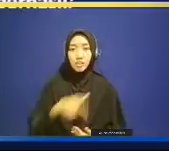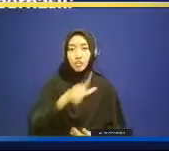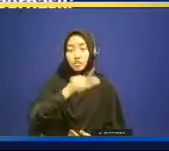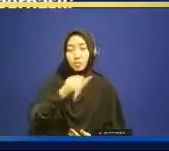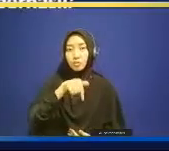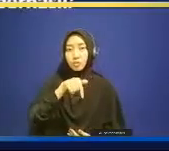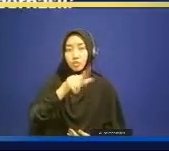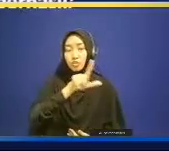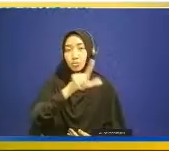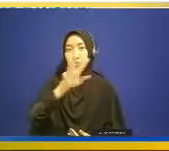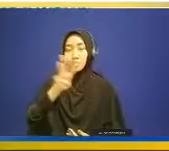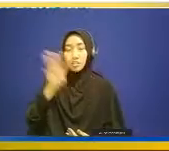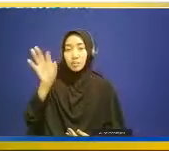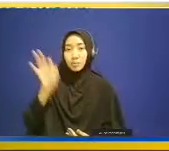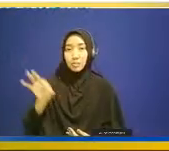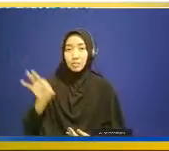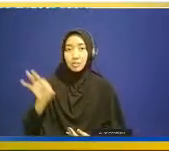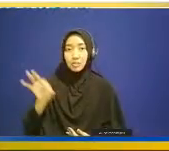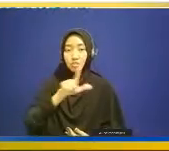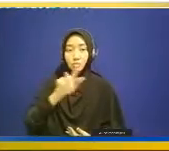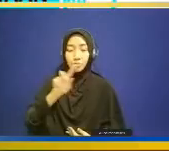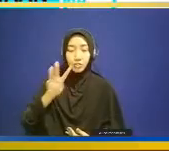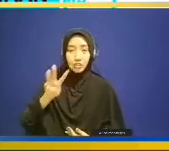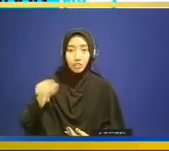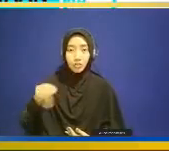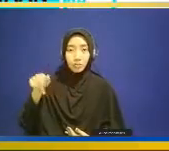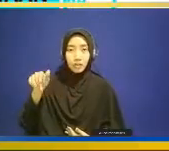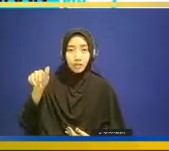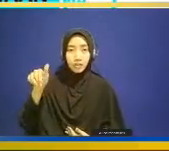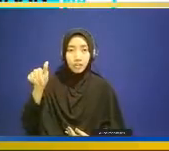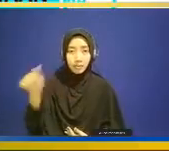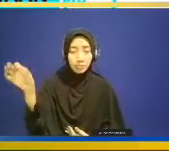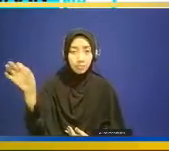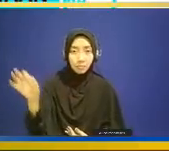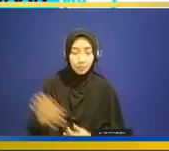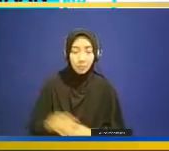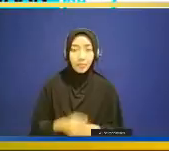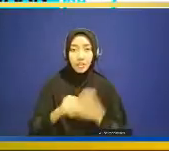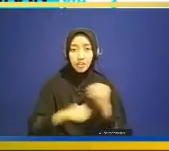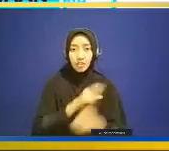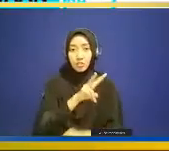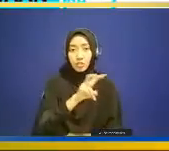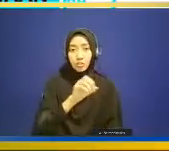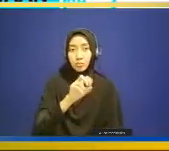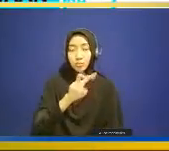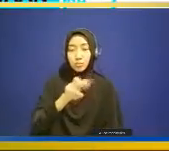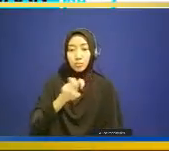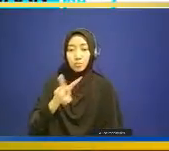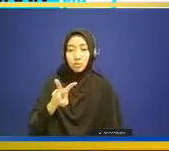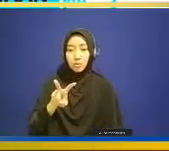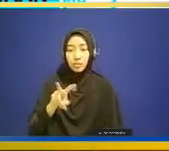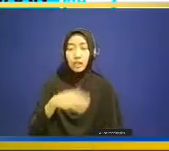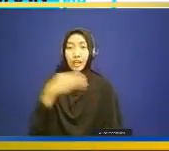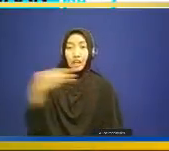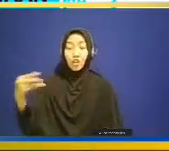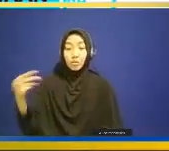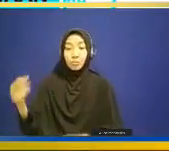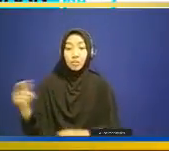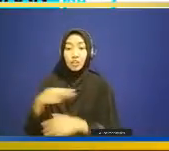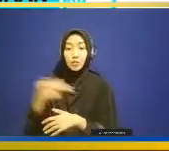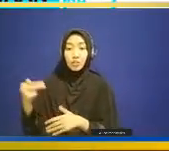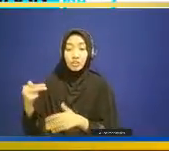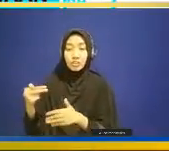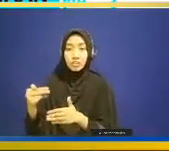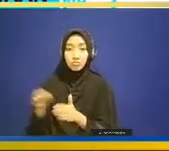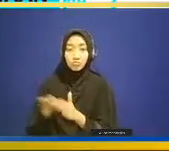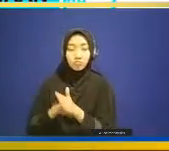73041 sampai 7036 Tahun 2022 ini diperkirakan ekonomi Indonesia akan